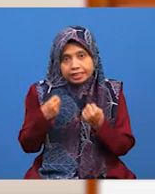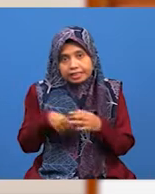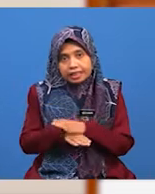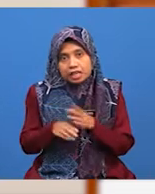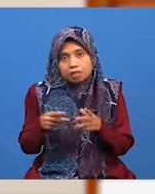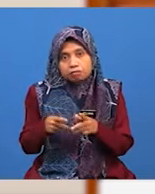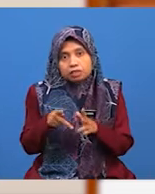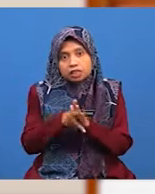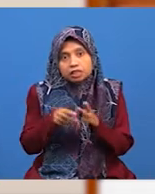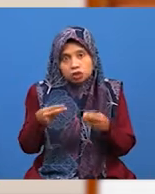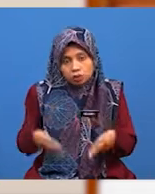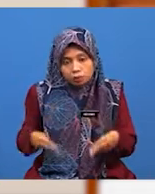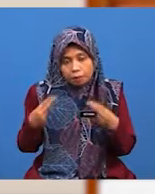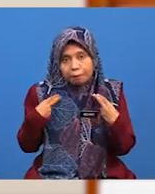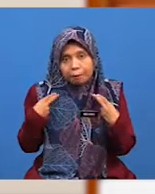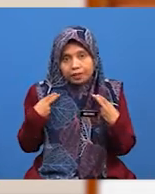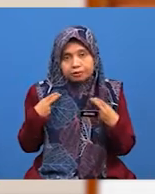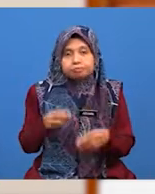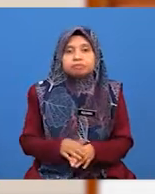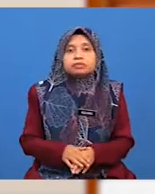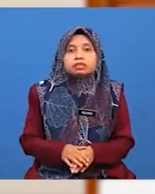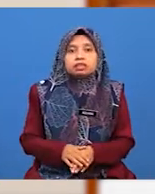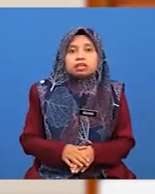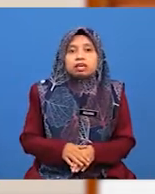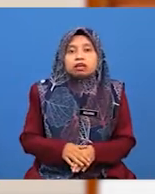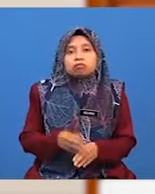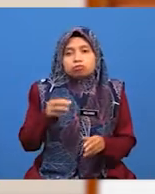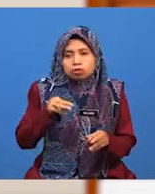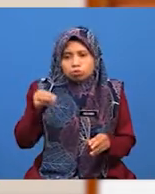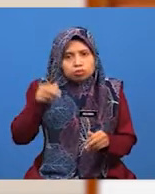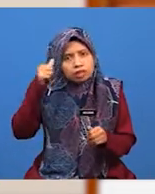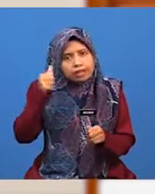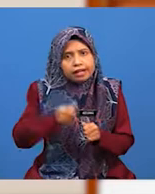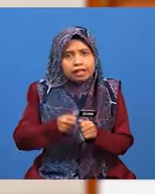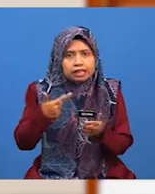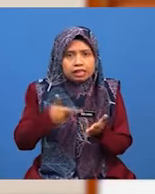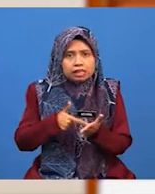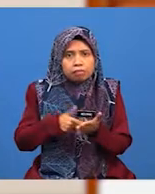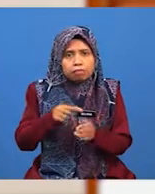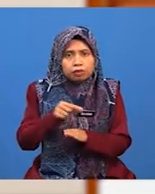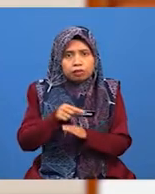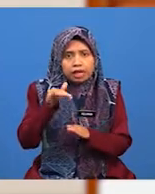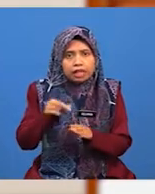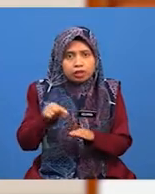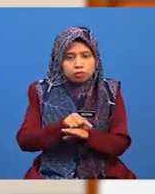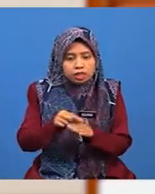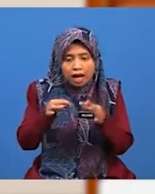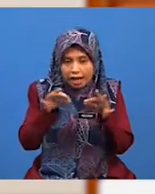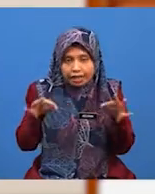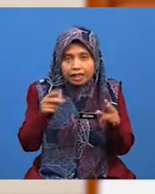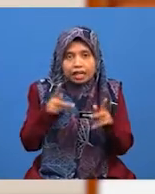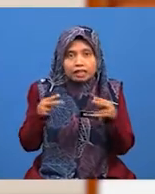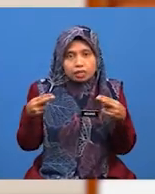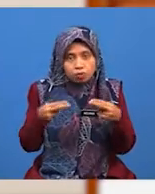seharian kita. Masihkah murid-murid ingat penerangan berkaitan pembinaan ayat yang menggunakan kata